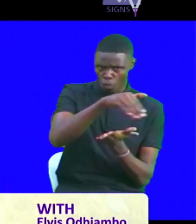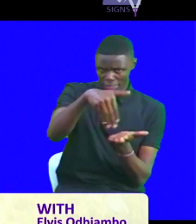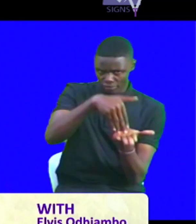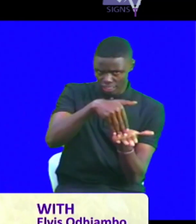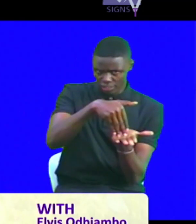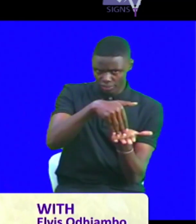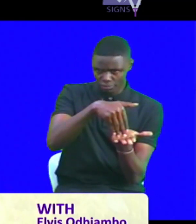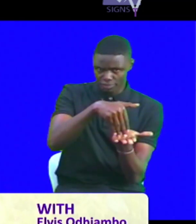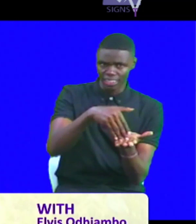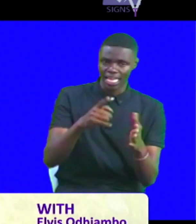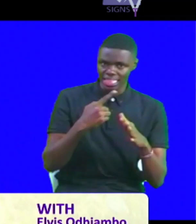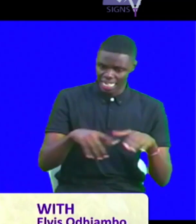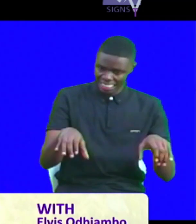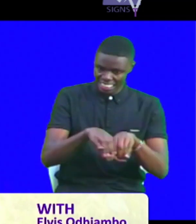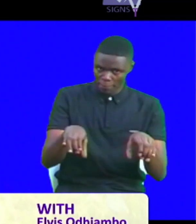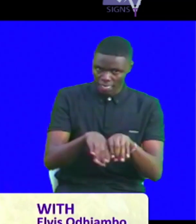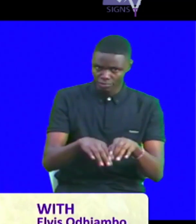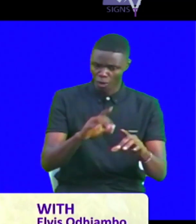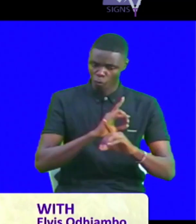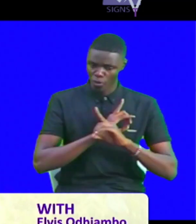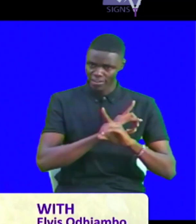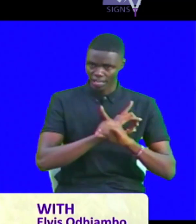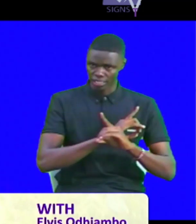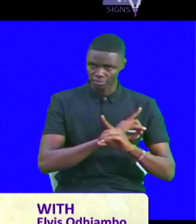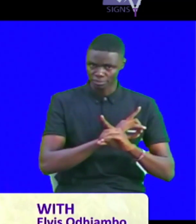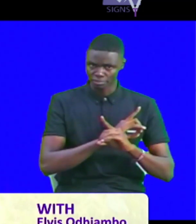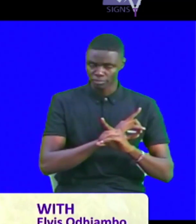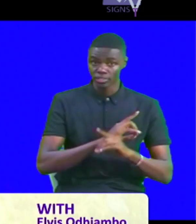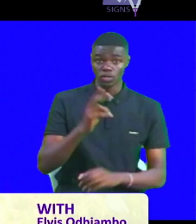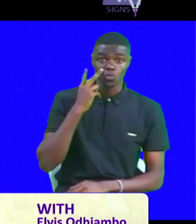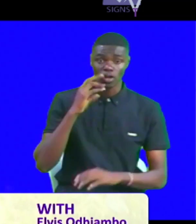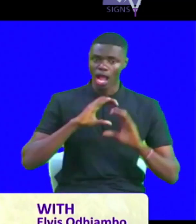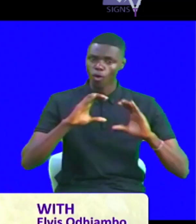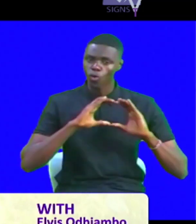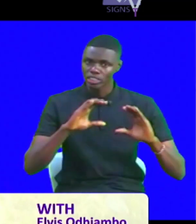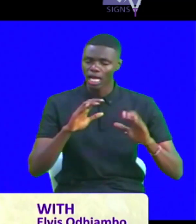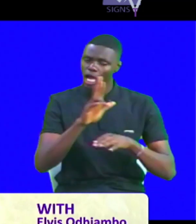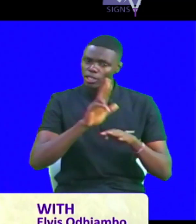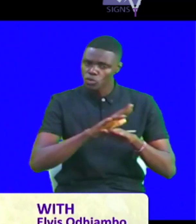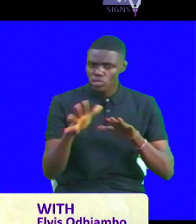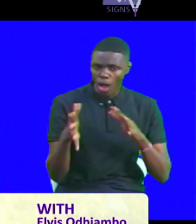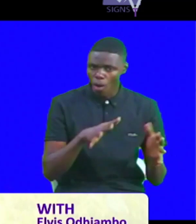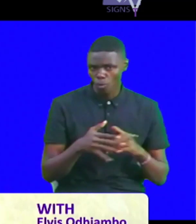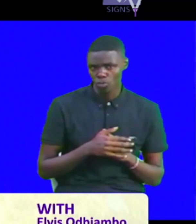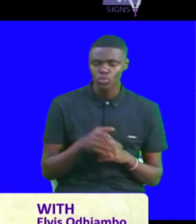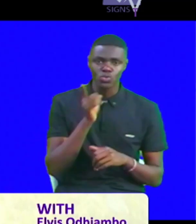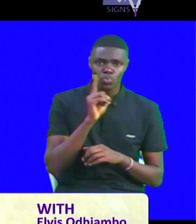mmeleta Rice pale katikati kwa midfield na pia pale mkachukua Timber pale kwa defense. Unaona kocha Mikel Arteta atawatumia